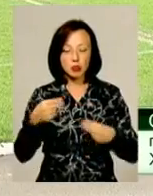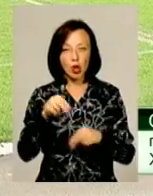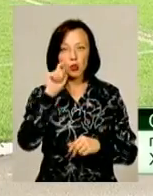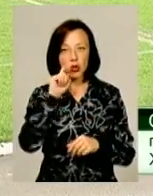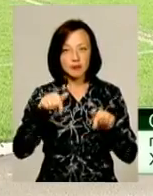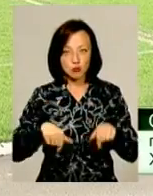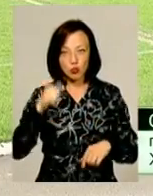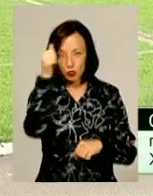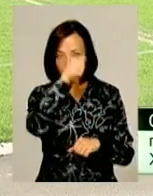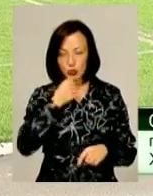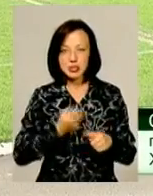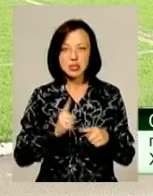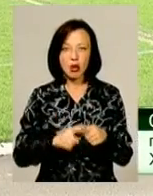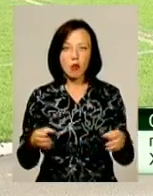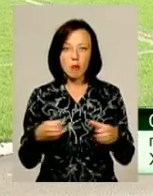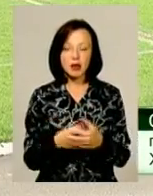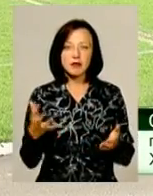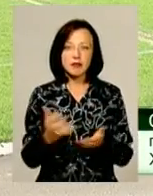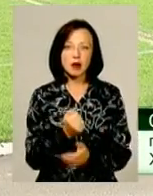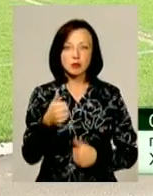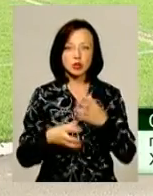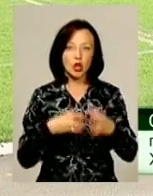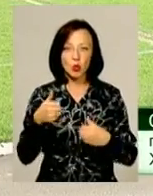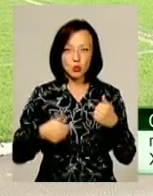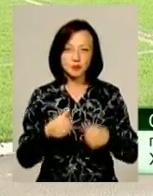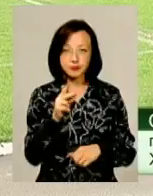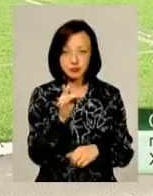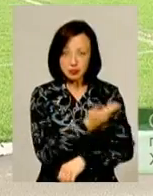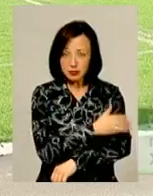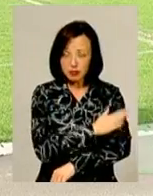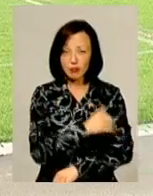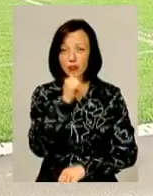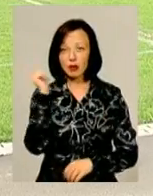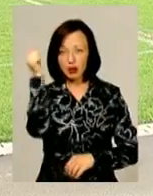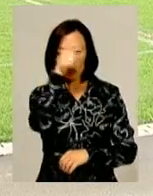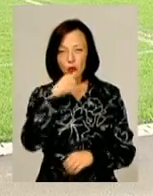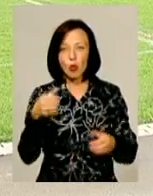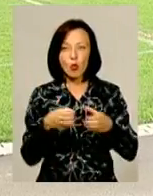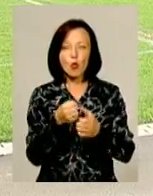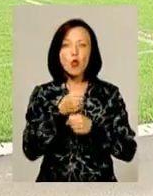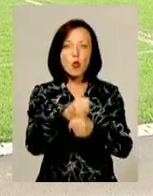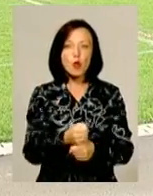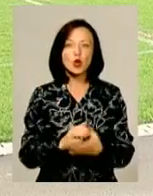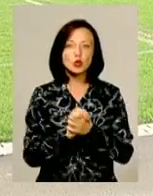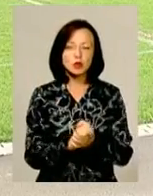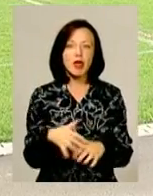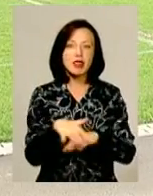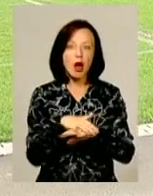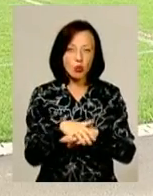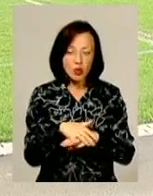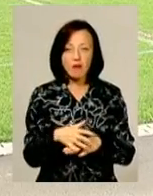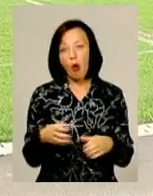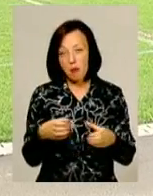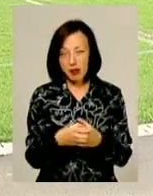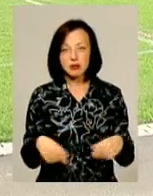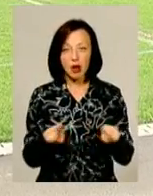році. Ця команда виграла міжнародний турнір в цьому році в Кракові, в прошлому році – Кубок дружби народів, міжнародний турнір. Ну, команда така,